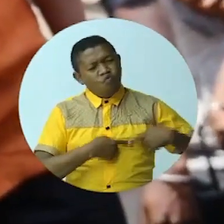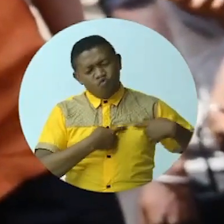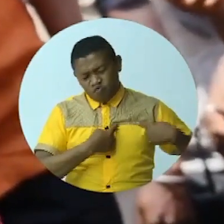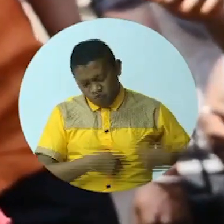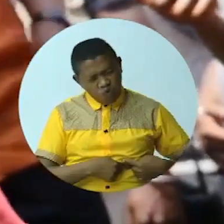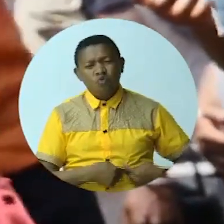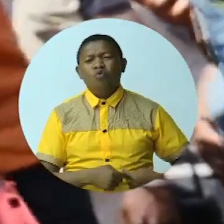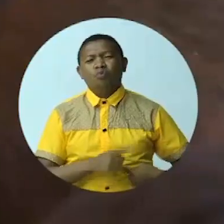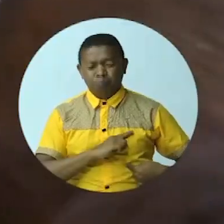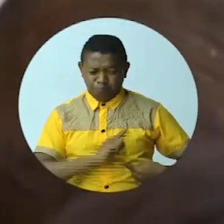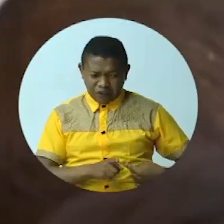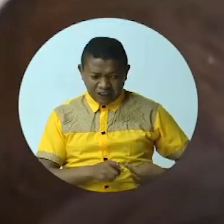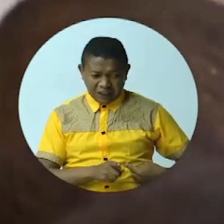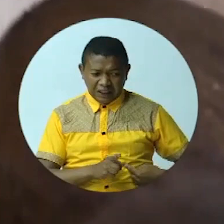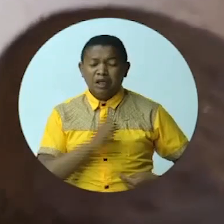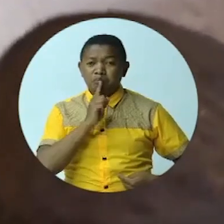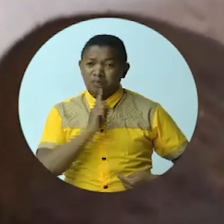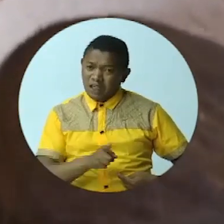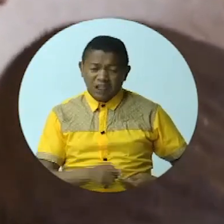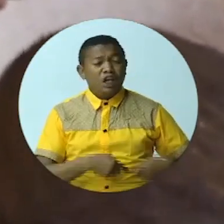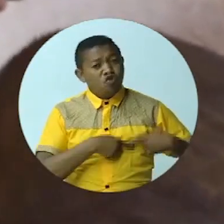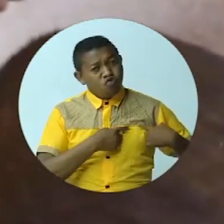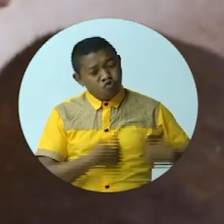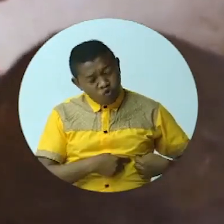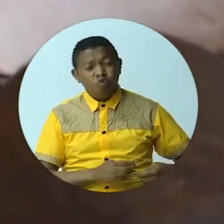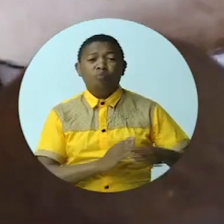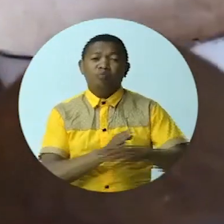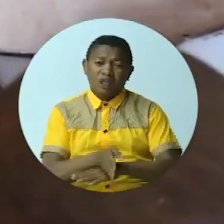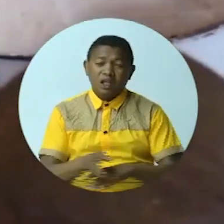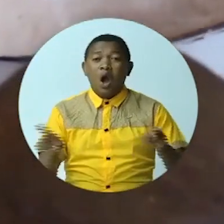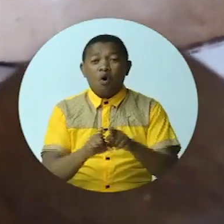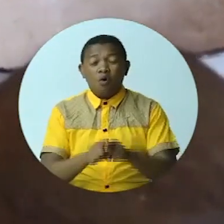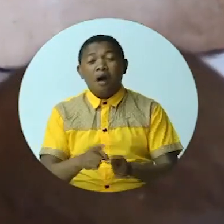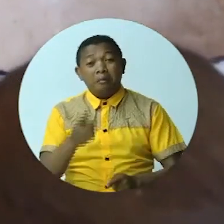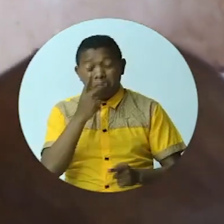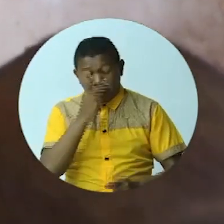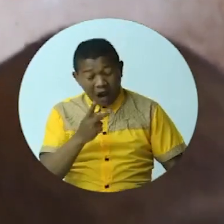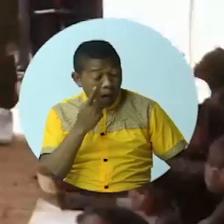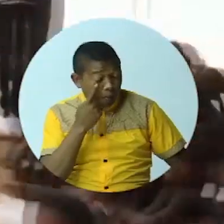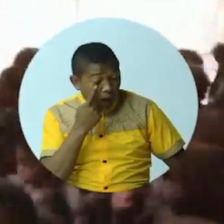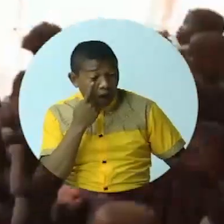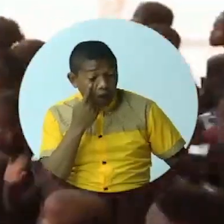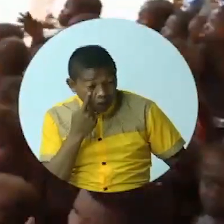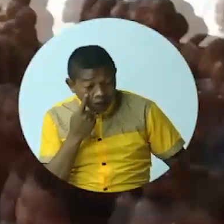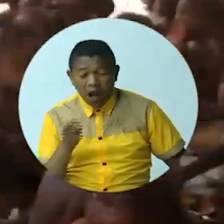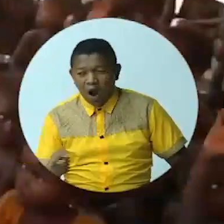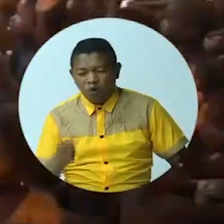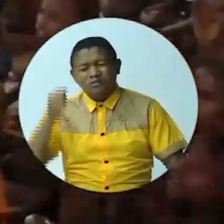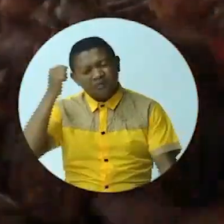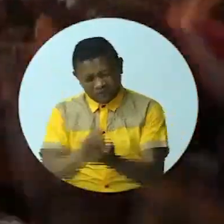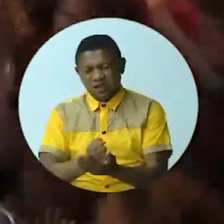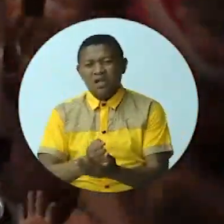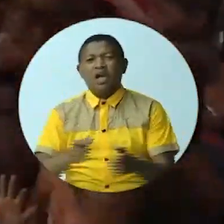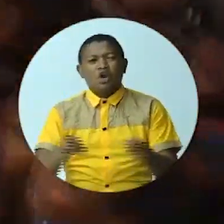fo noa mitepo ary ny maso no mahita ary ny finiavana zay ananako atao amiko